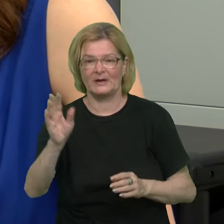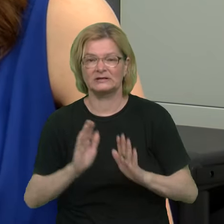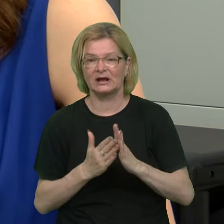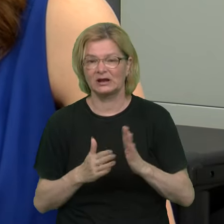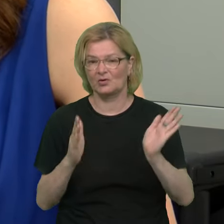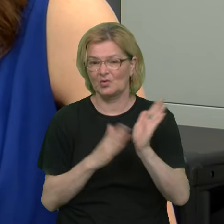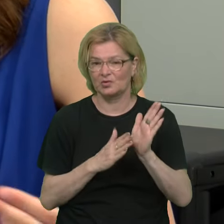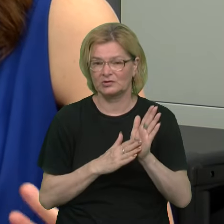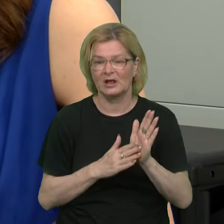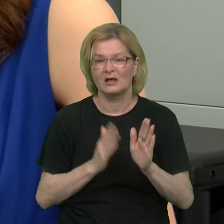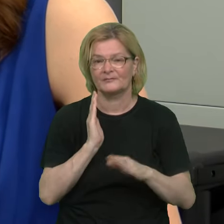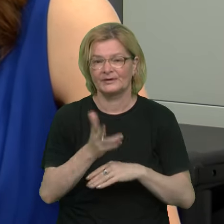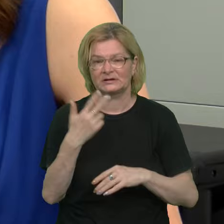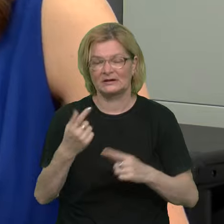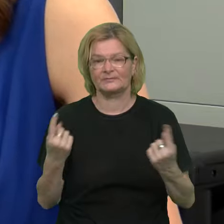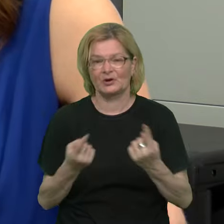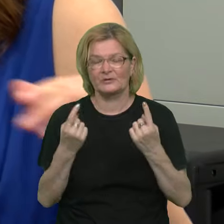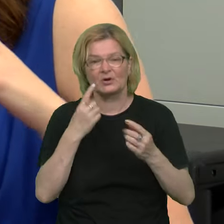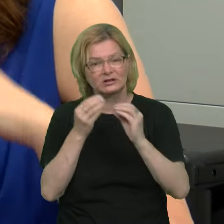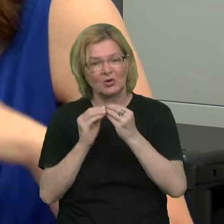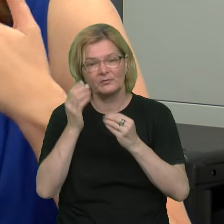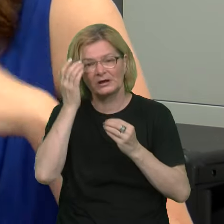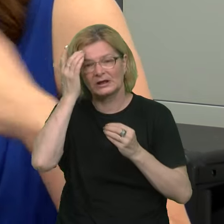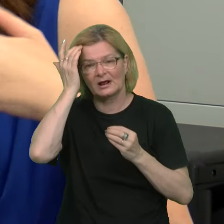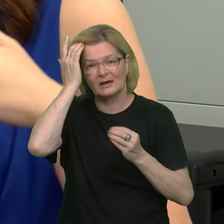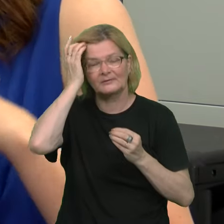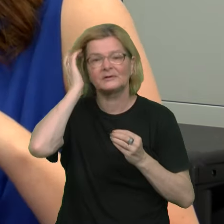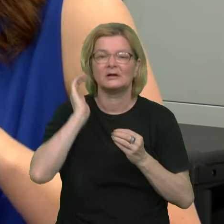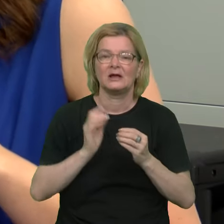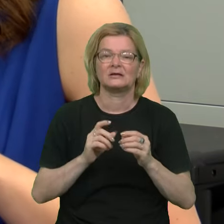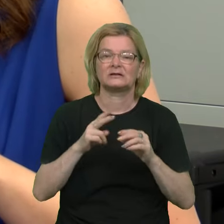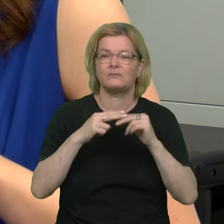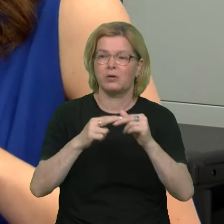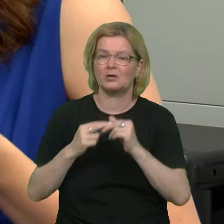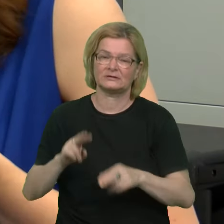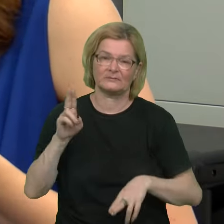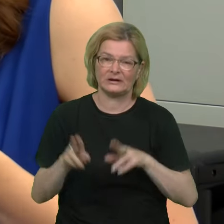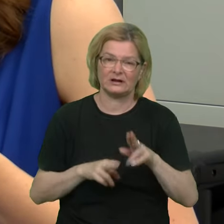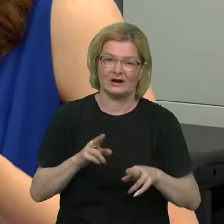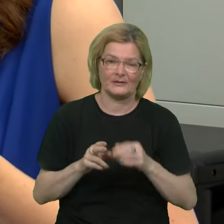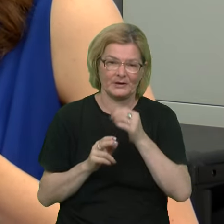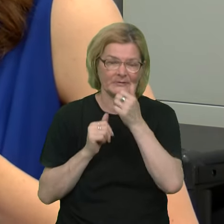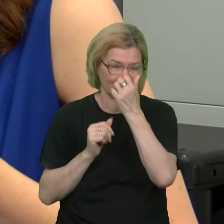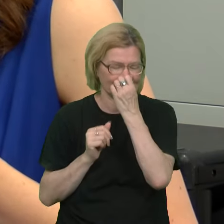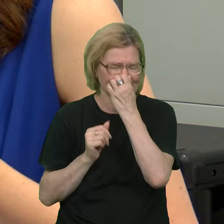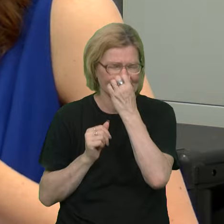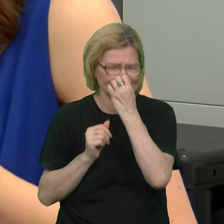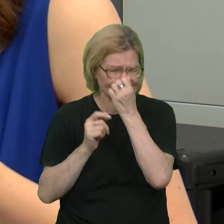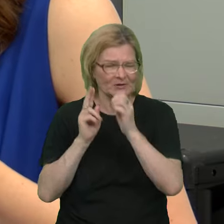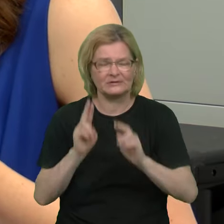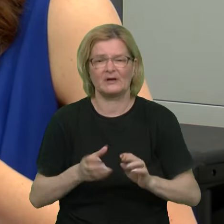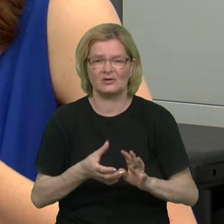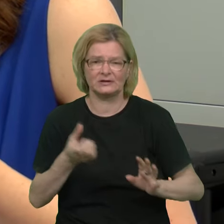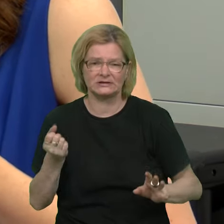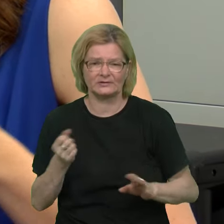sam izbacila knjigu Huzur, odradila do sad preko 30 promocija koje sam kombinirala sa bolnicama i terapijama i to me